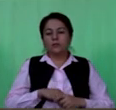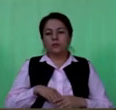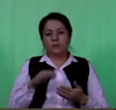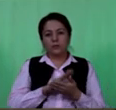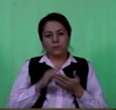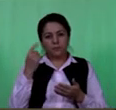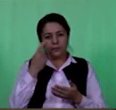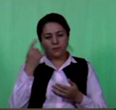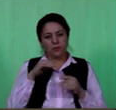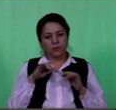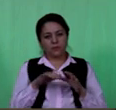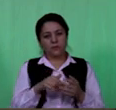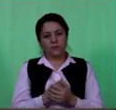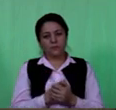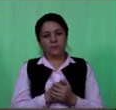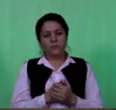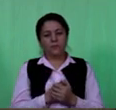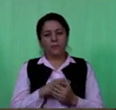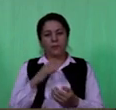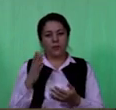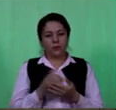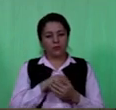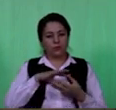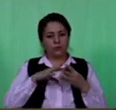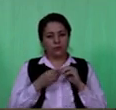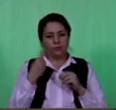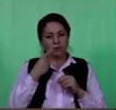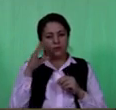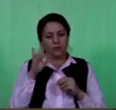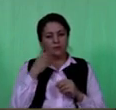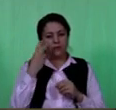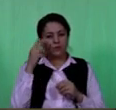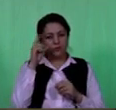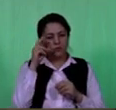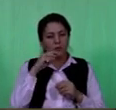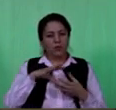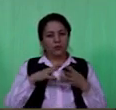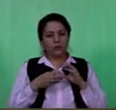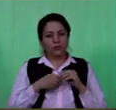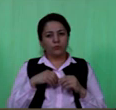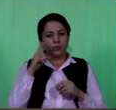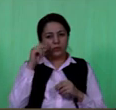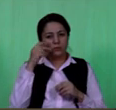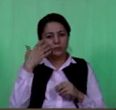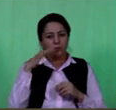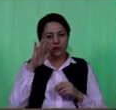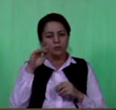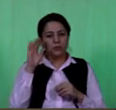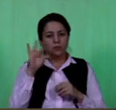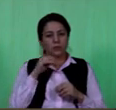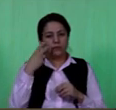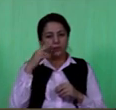первое действие находим сумму первого и второго числа сумма чисел 55 25